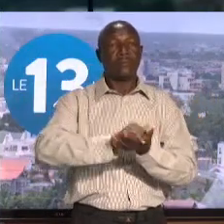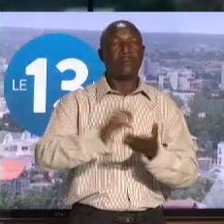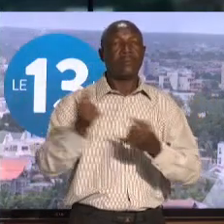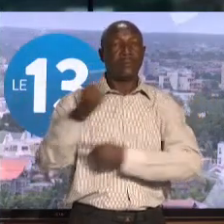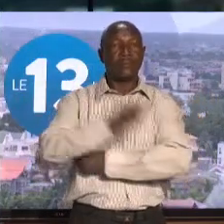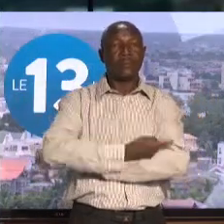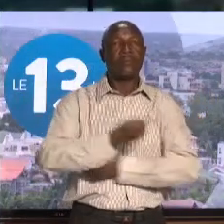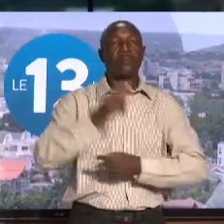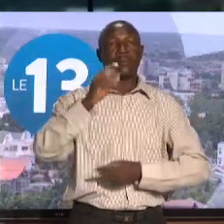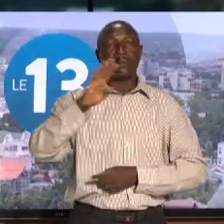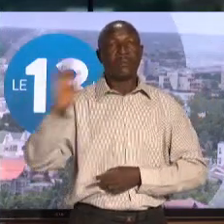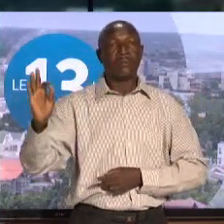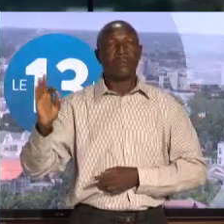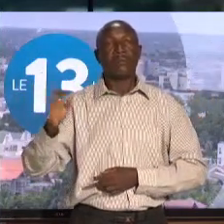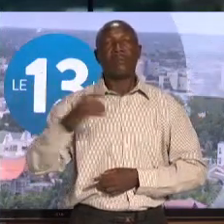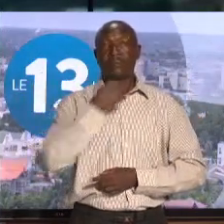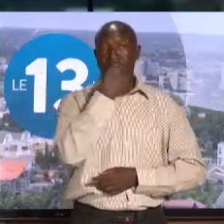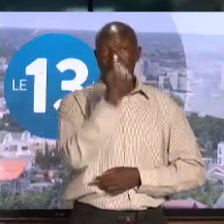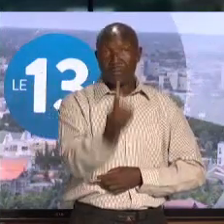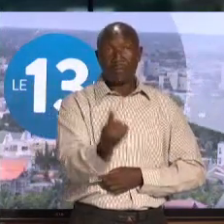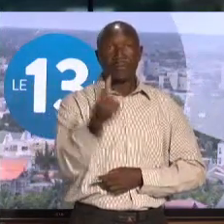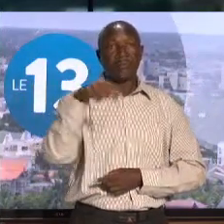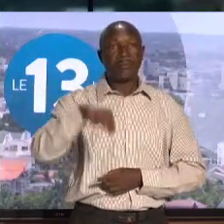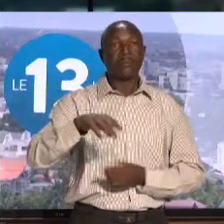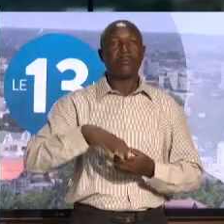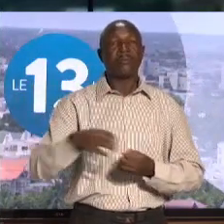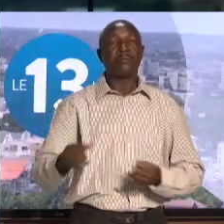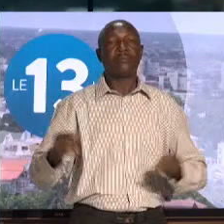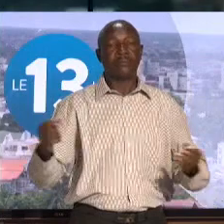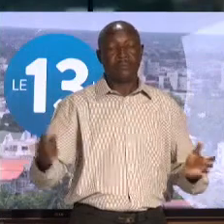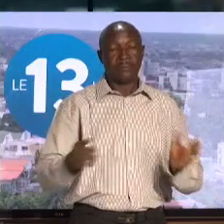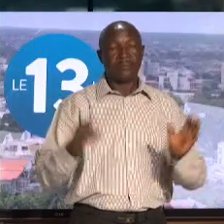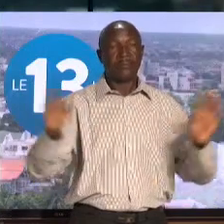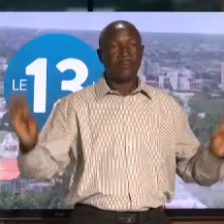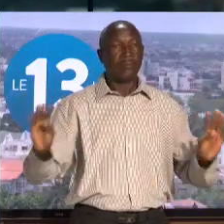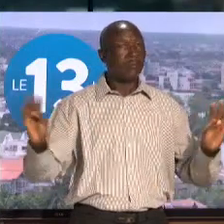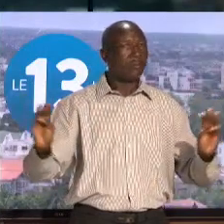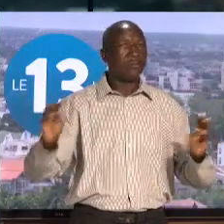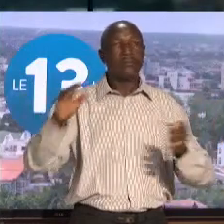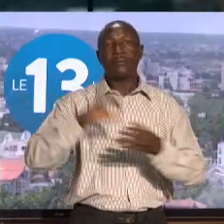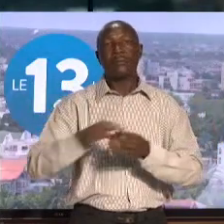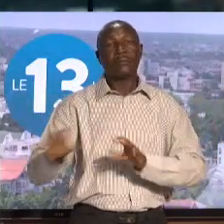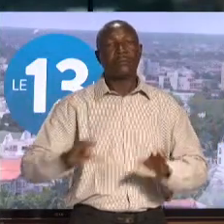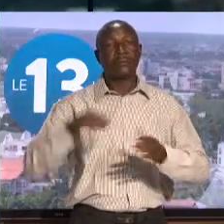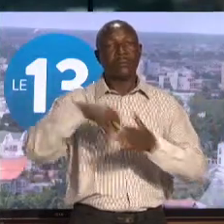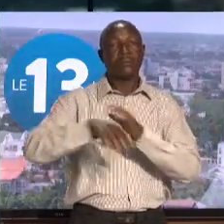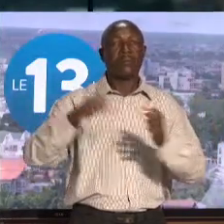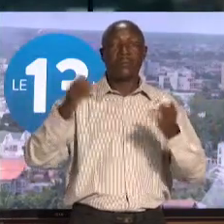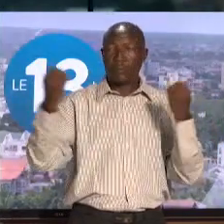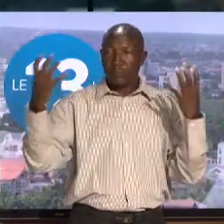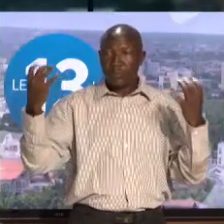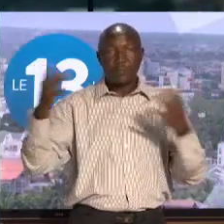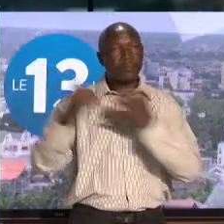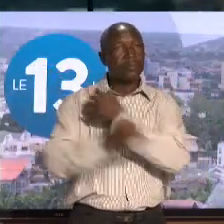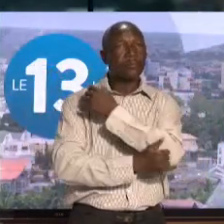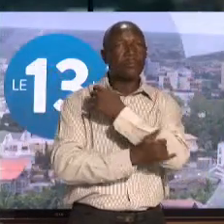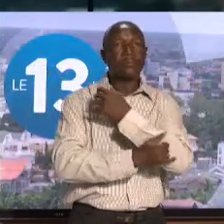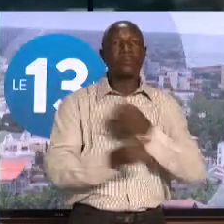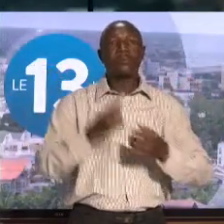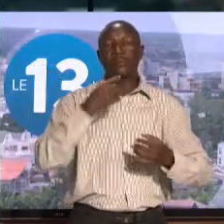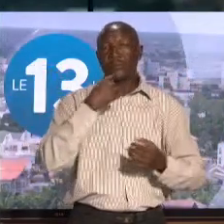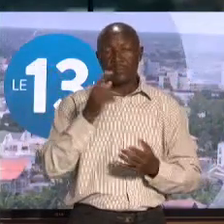travailleurs au Burkina. Il faut dire que ce genre de manifestation se tient dans plusieurs pays à travers le monde, ce qui nous amène à nous poser